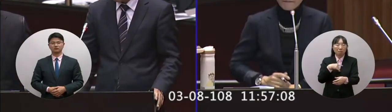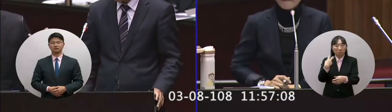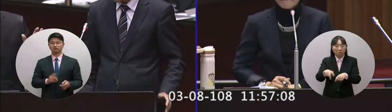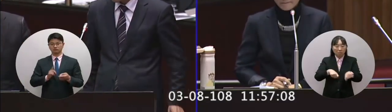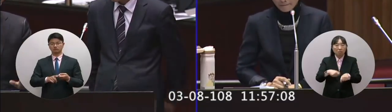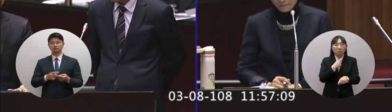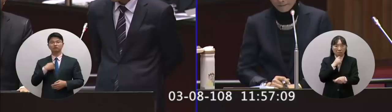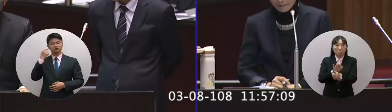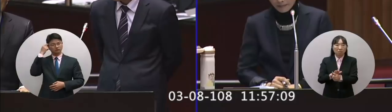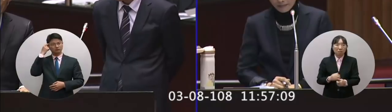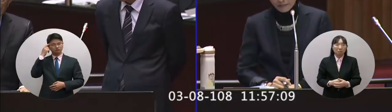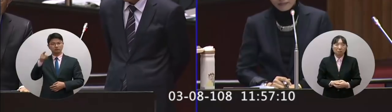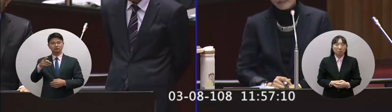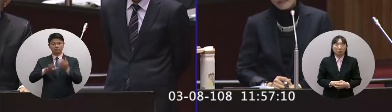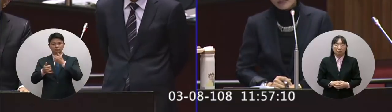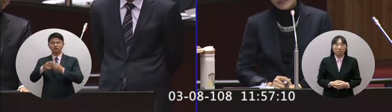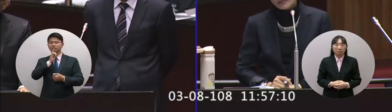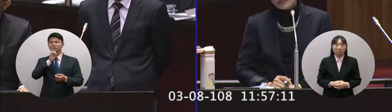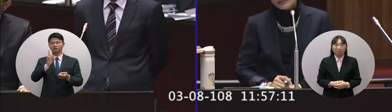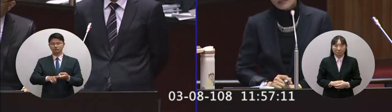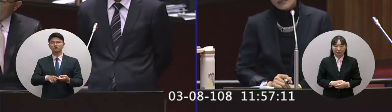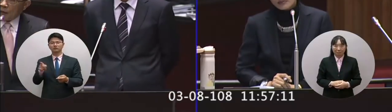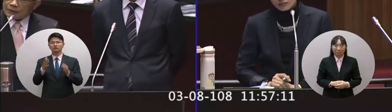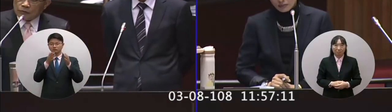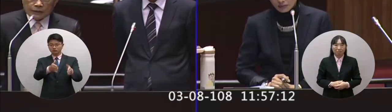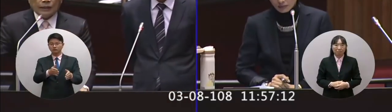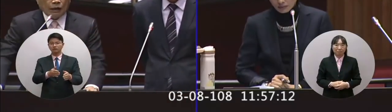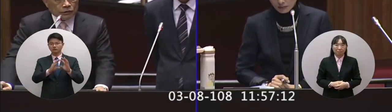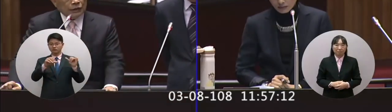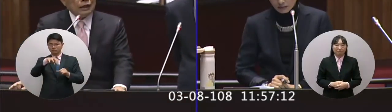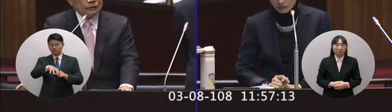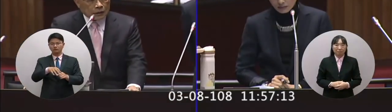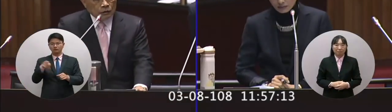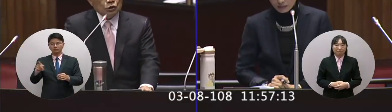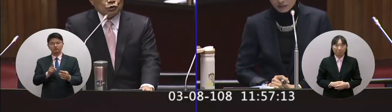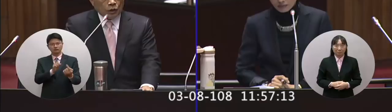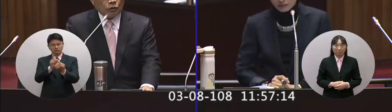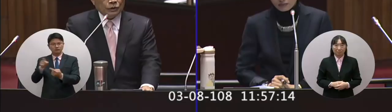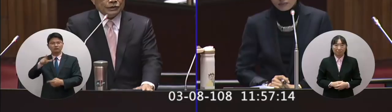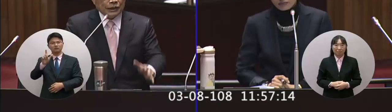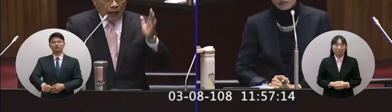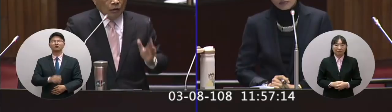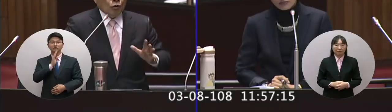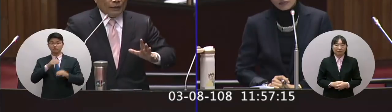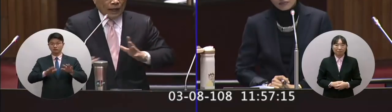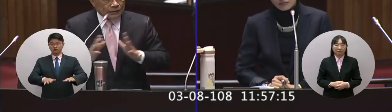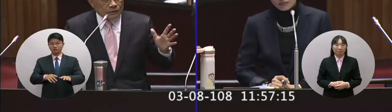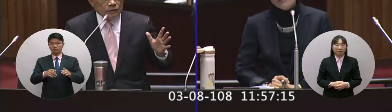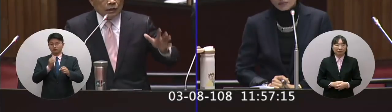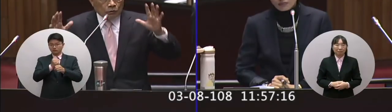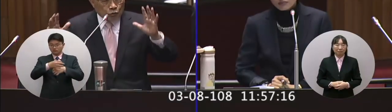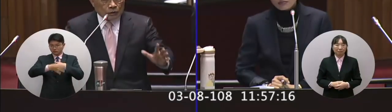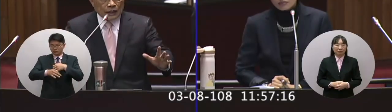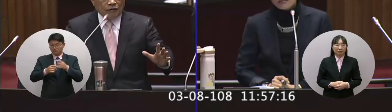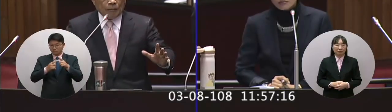讨吧。 对，我觉得委员讲的非常有道理，因为委员对地方上非常了解。那这个缺工的问题，现在我们开